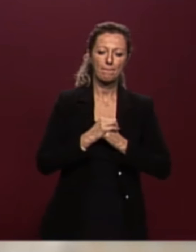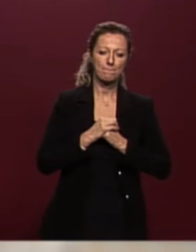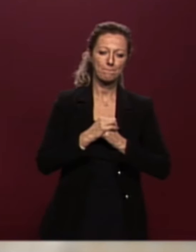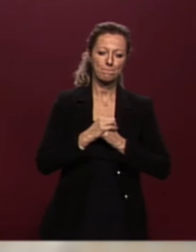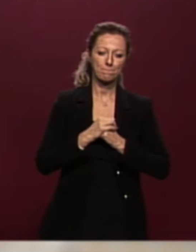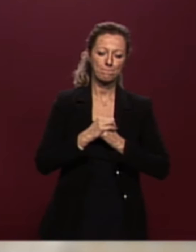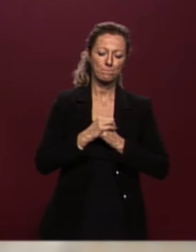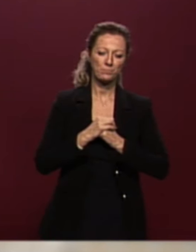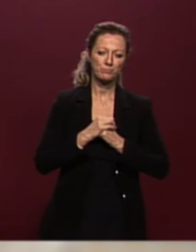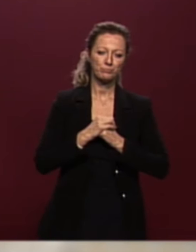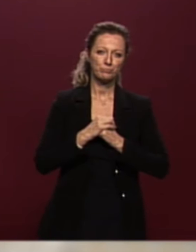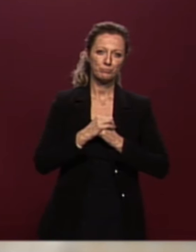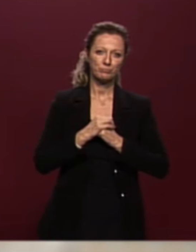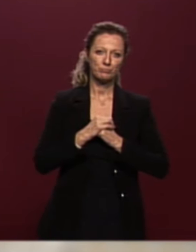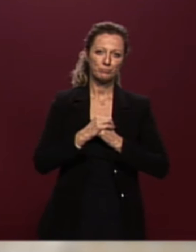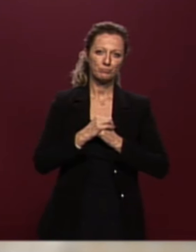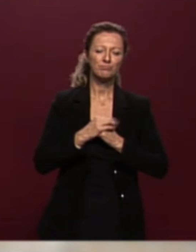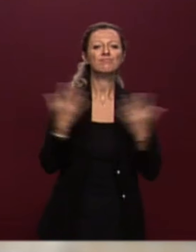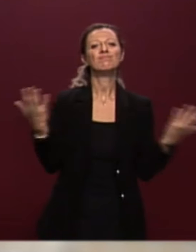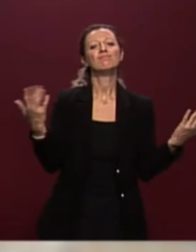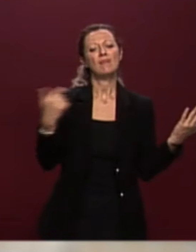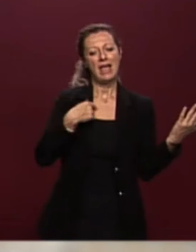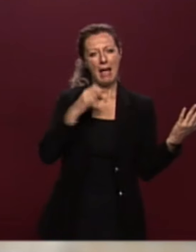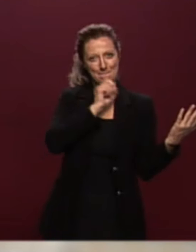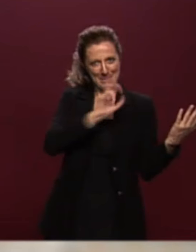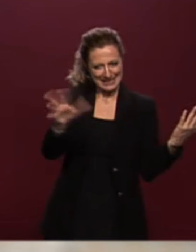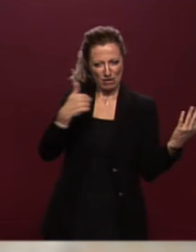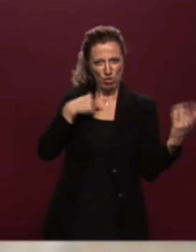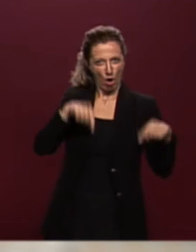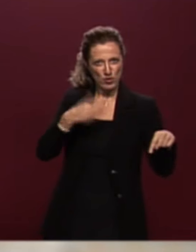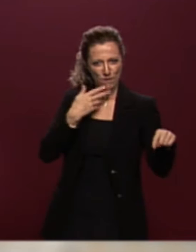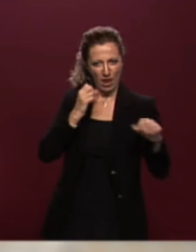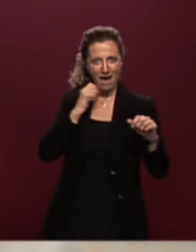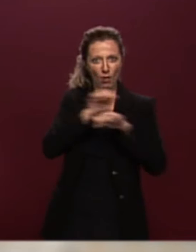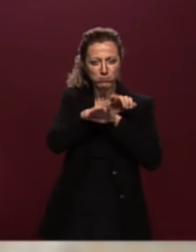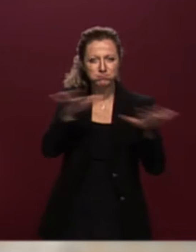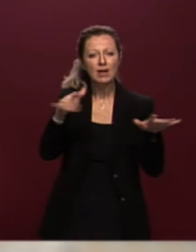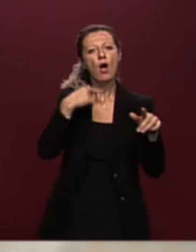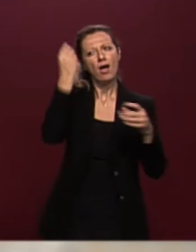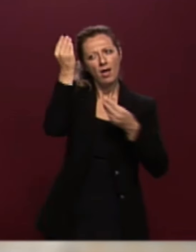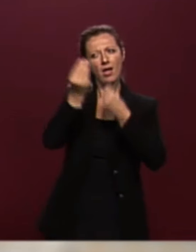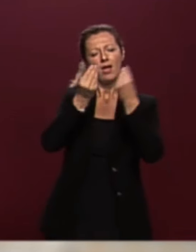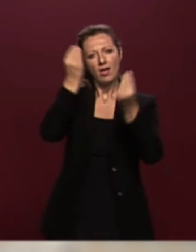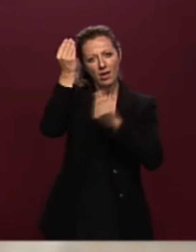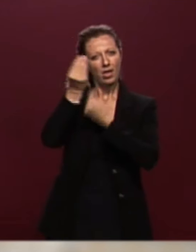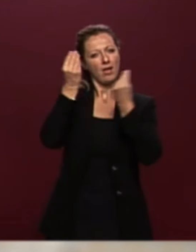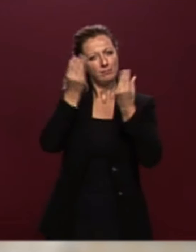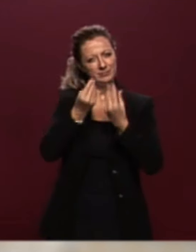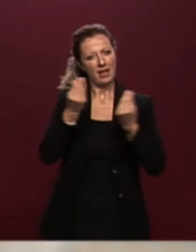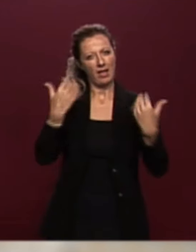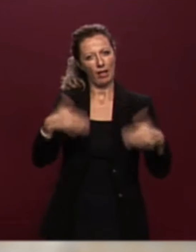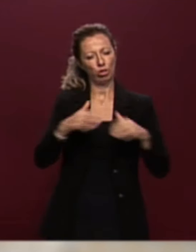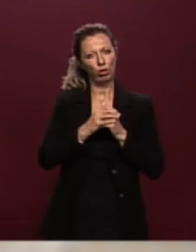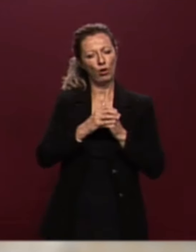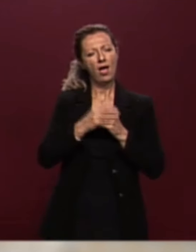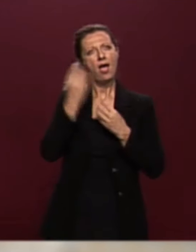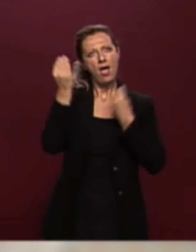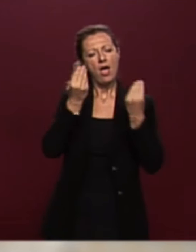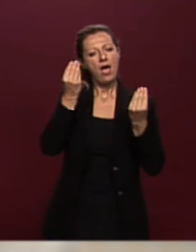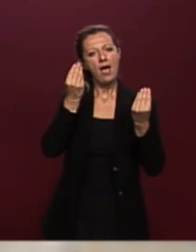sul messaggio che volevo trasmettervi oggi e nel farlo non ho potuto che